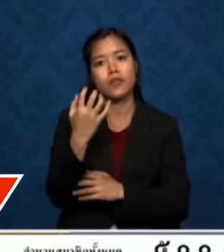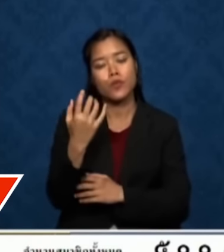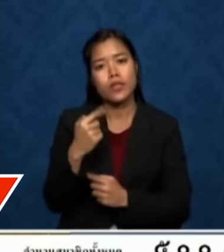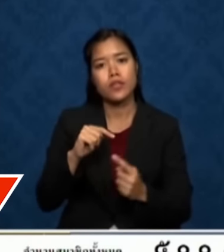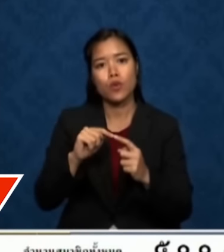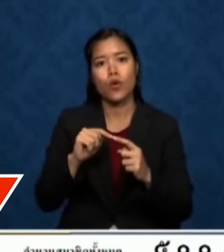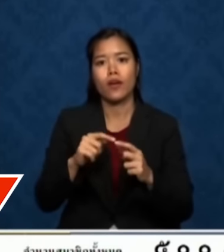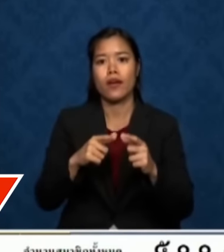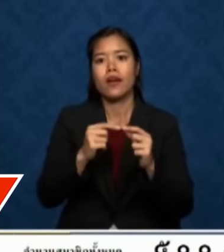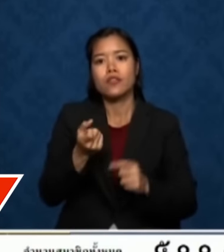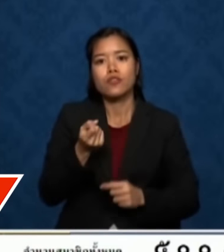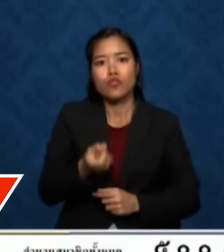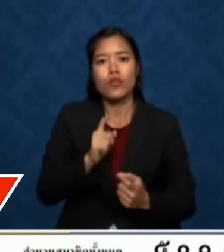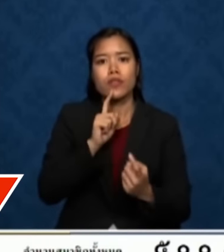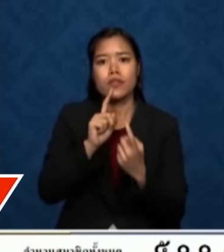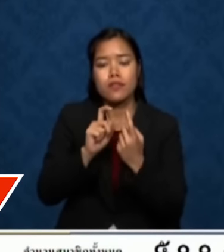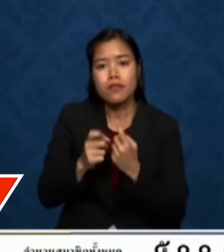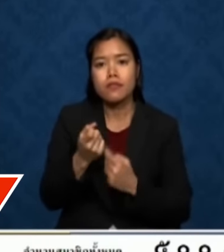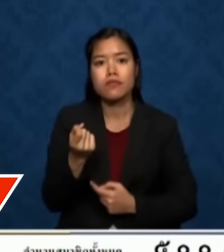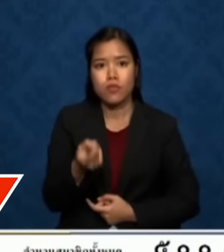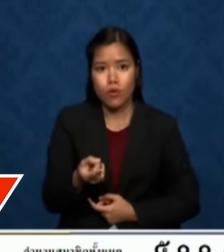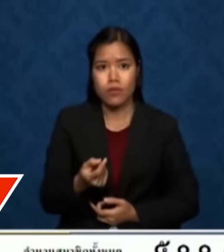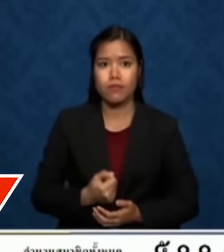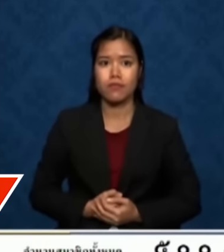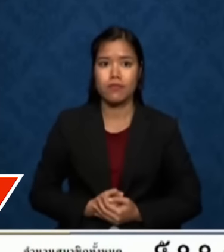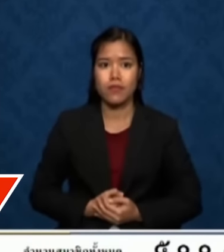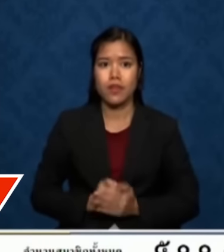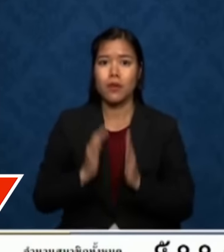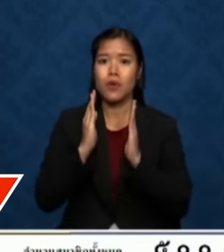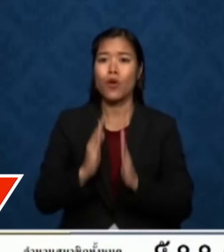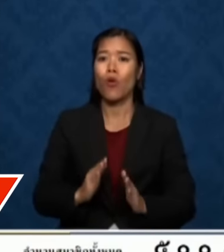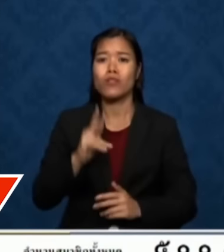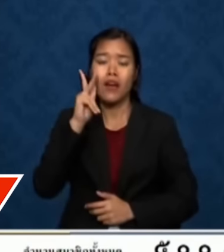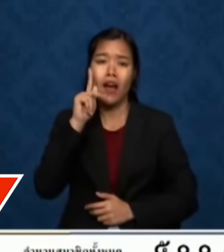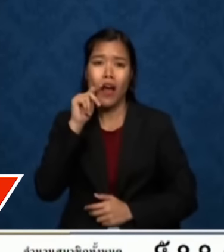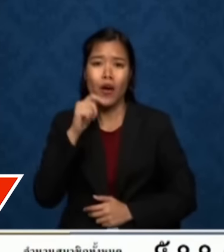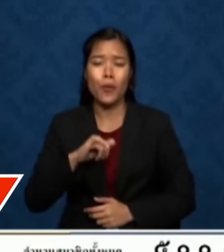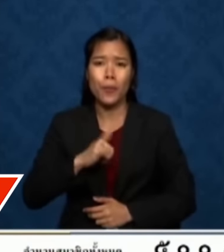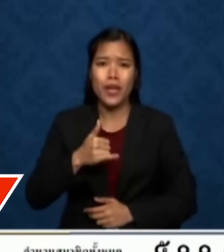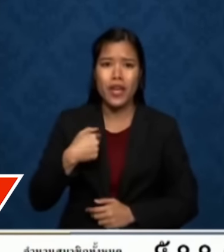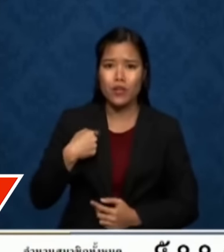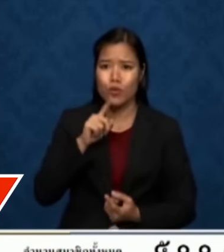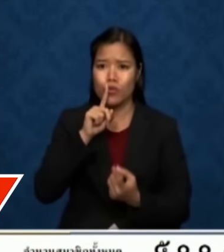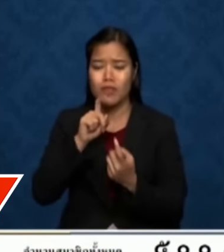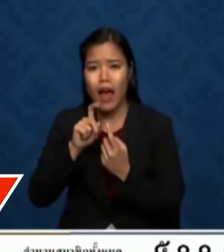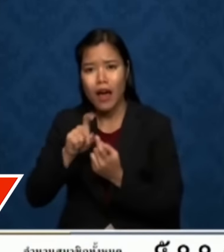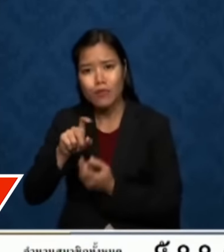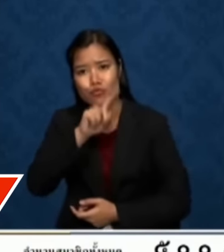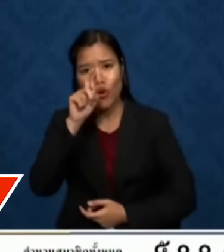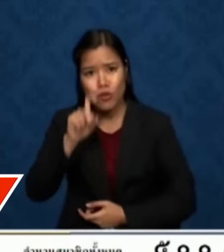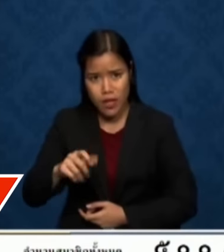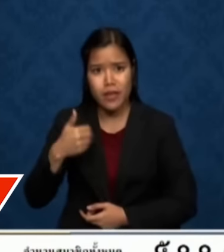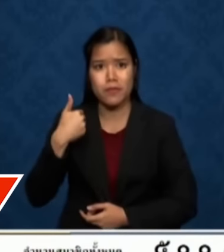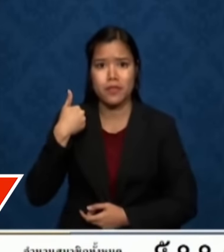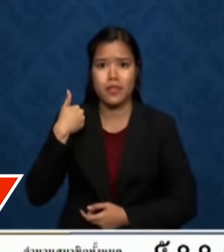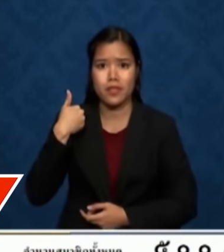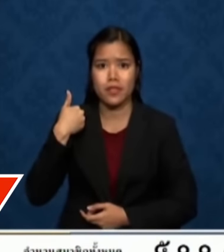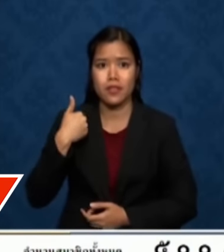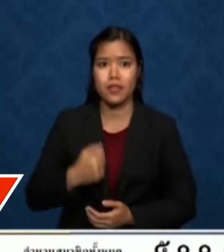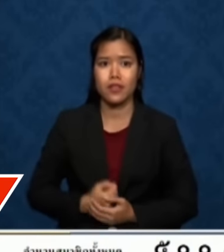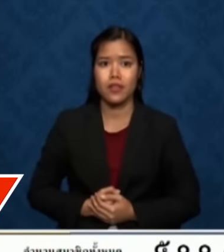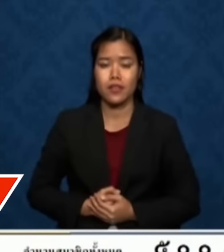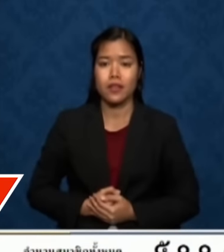ำถามหลังการแถลงข่าวค่ะเพราะสื่อมวลชนเองเขาอาจจะมีคำถามมากกว่าเพรสรีลีสที่ท่านแจกก็ได้ค่ะและ